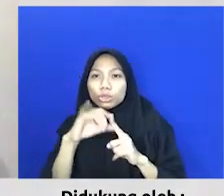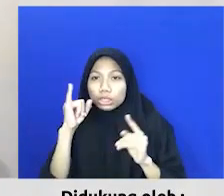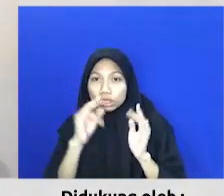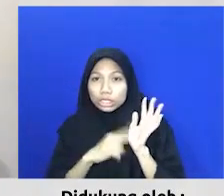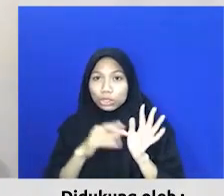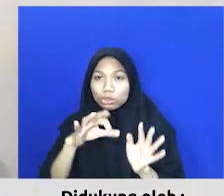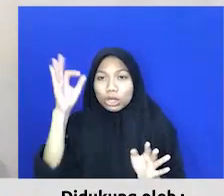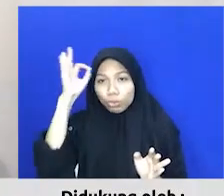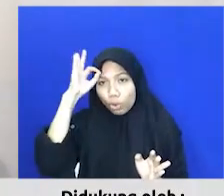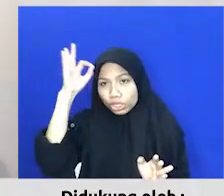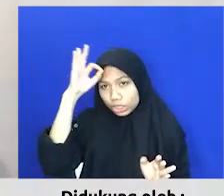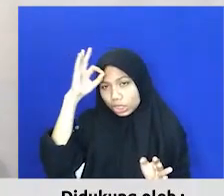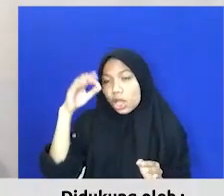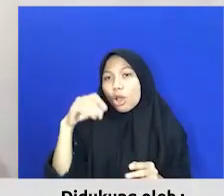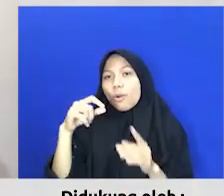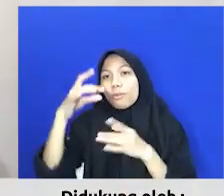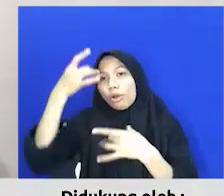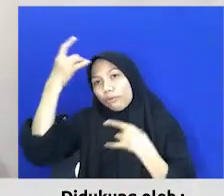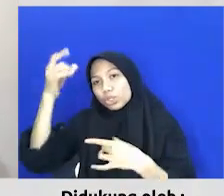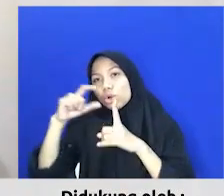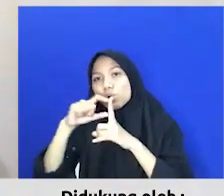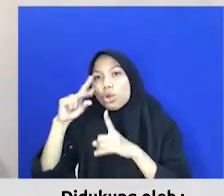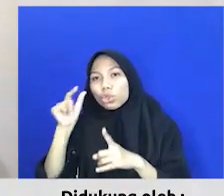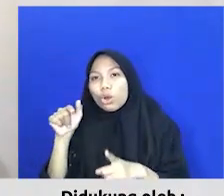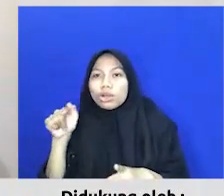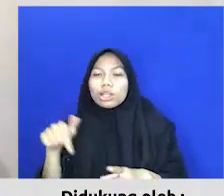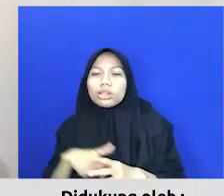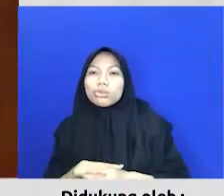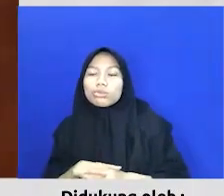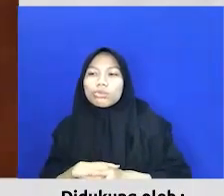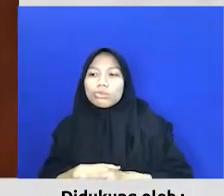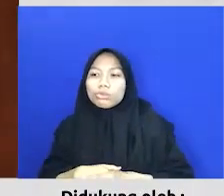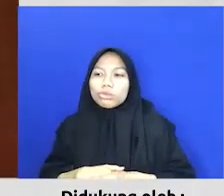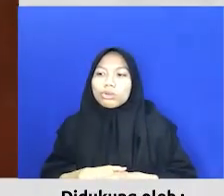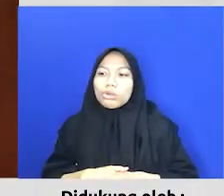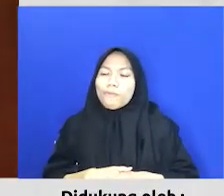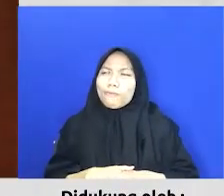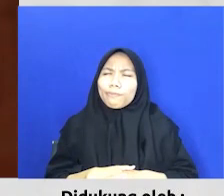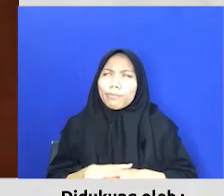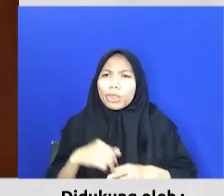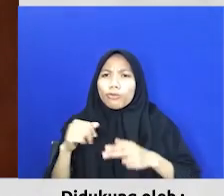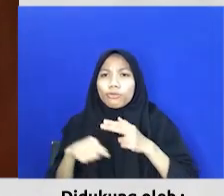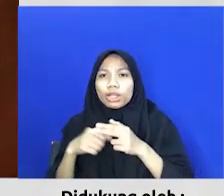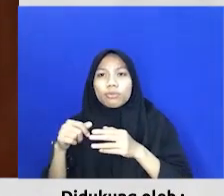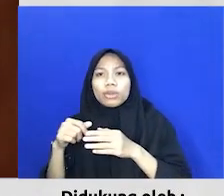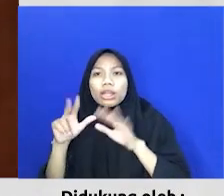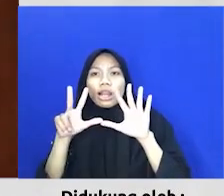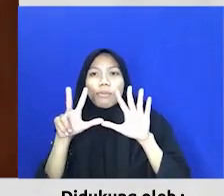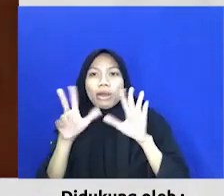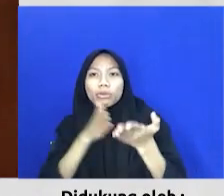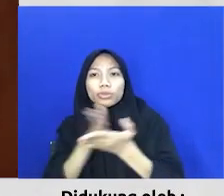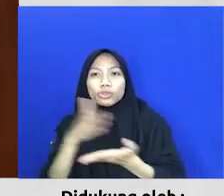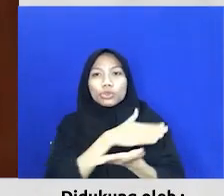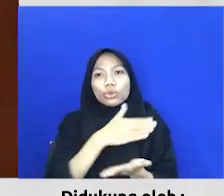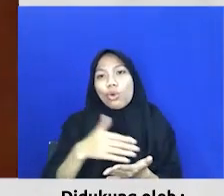sana ada Emil Salim, ada Husain Umar ya, itu. Jadi apa, bahwa